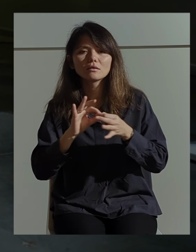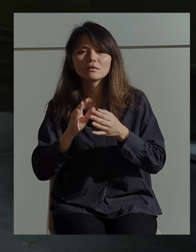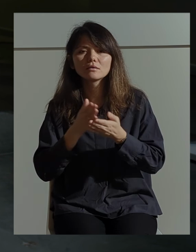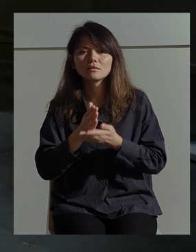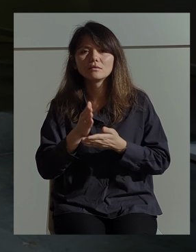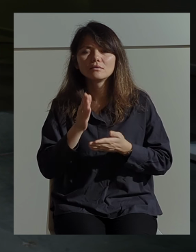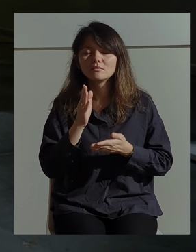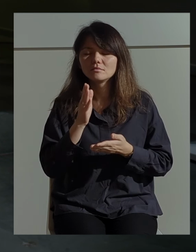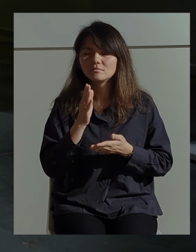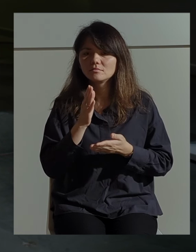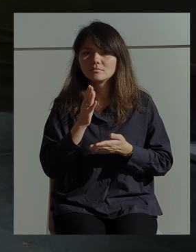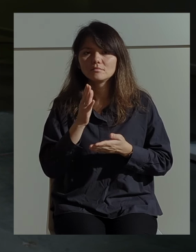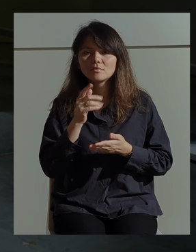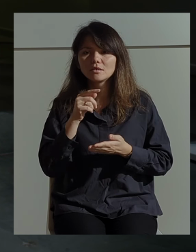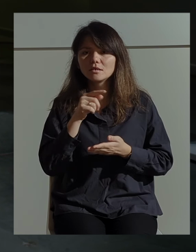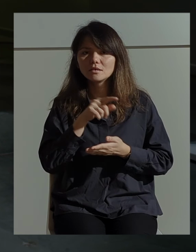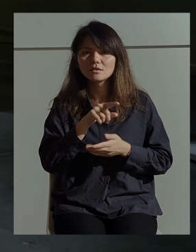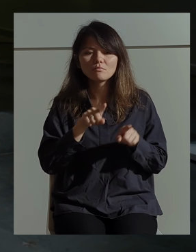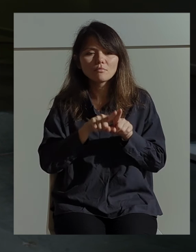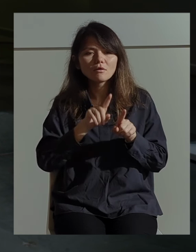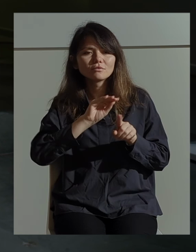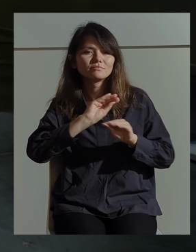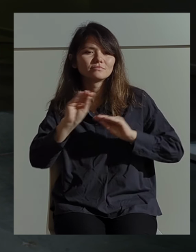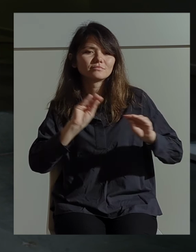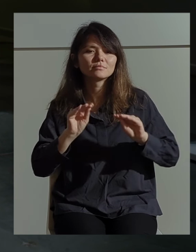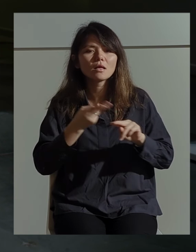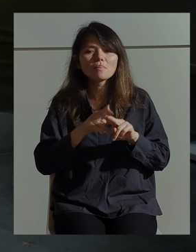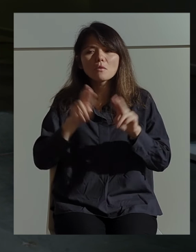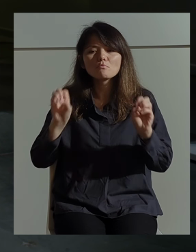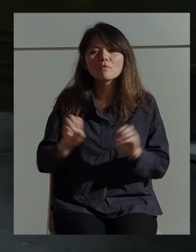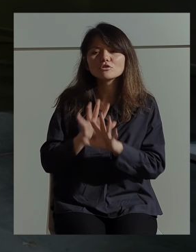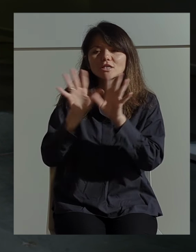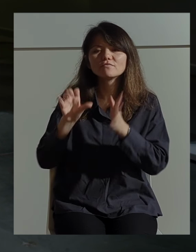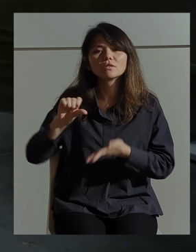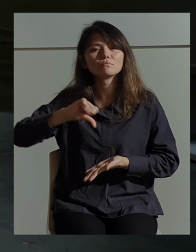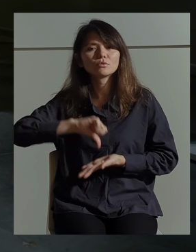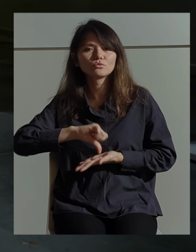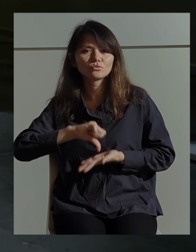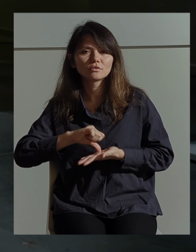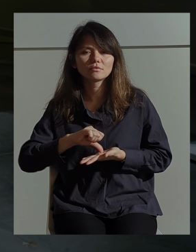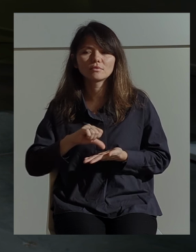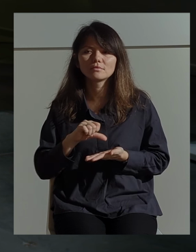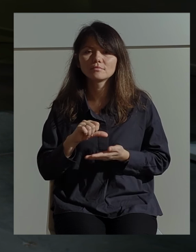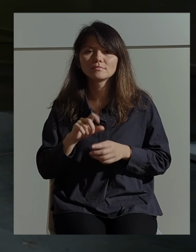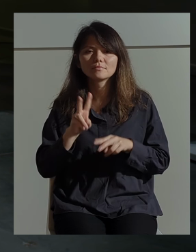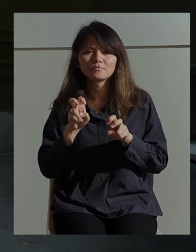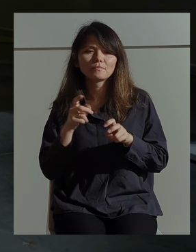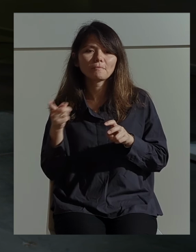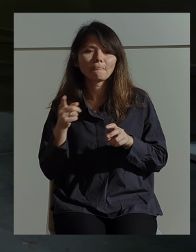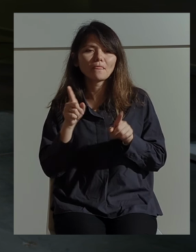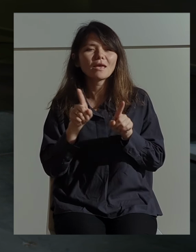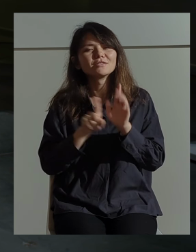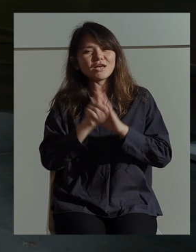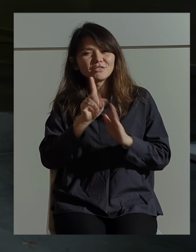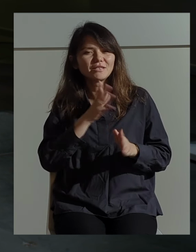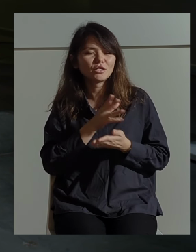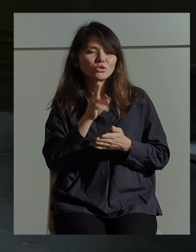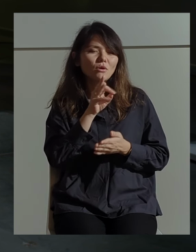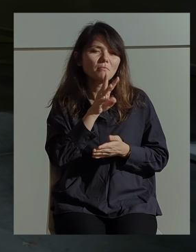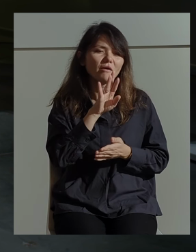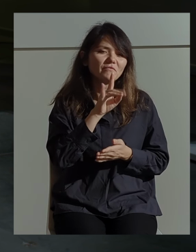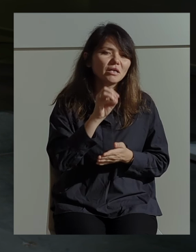расколдовать вот из него было выхо некоторое божественное присутствие да то есть сначала изгоняются различного рода домовые с ними становится